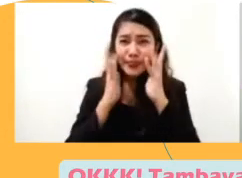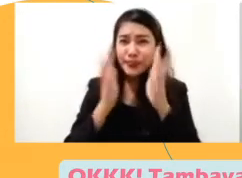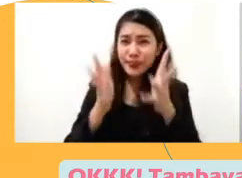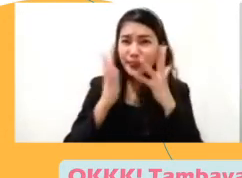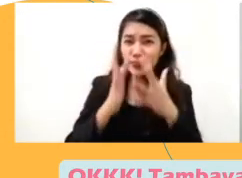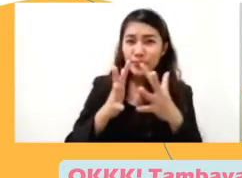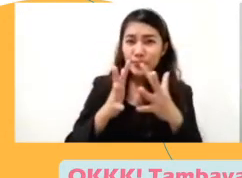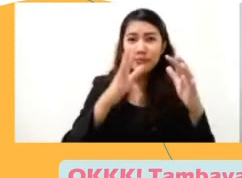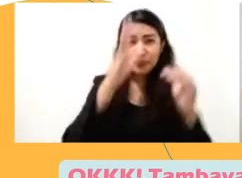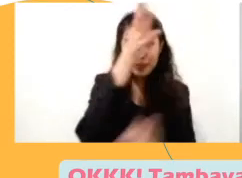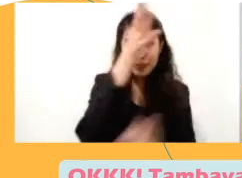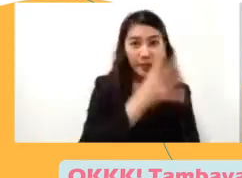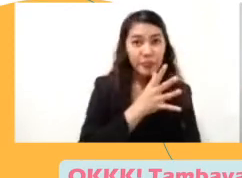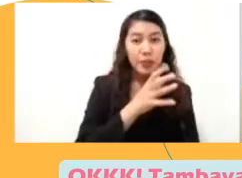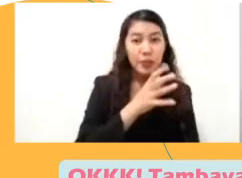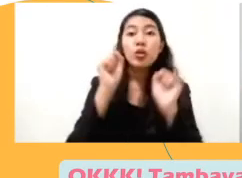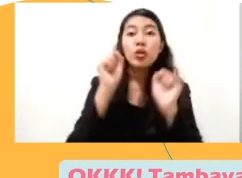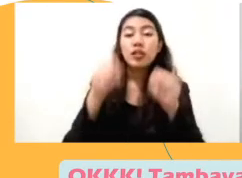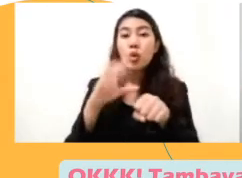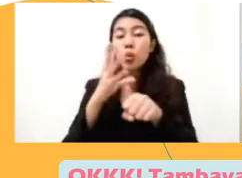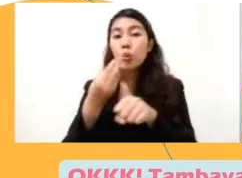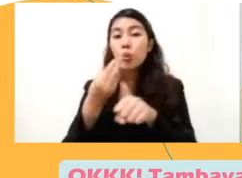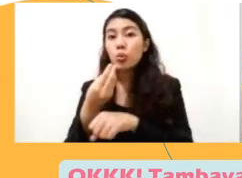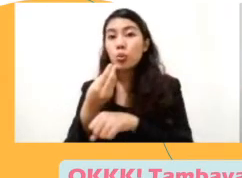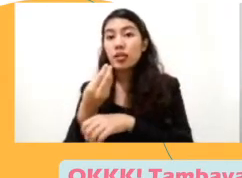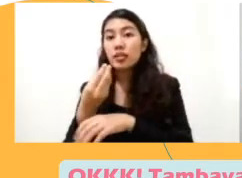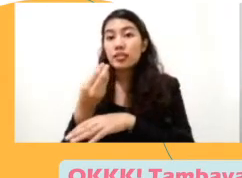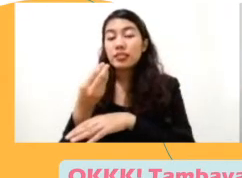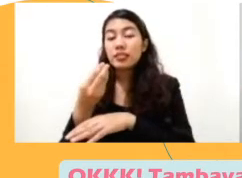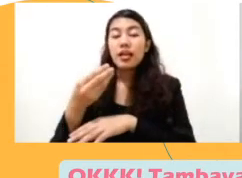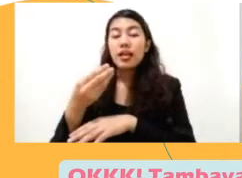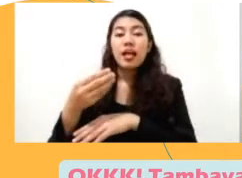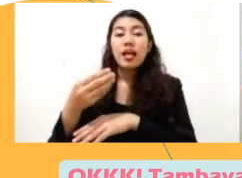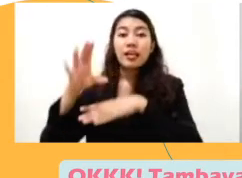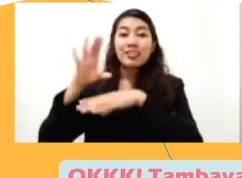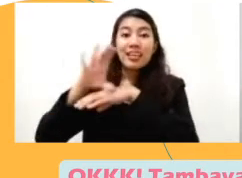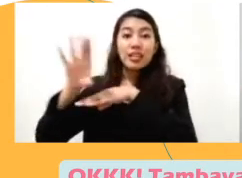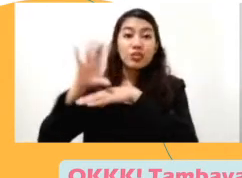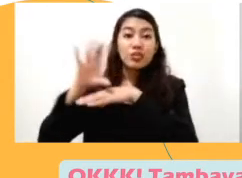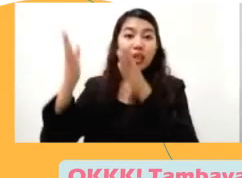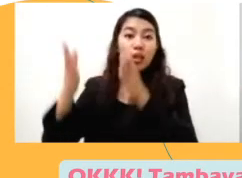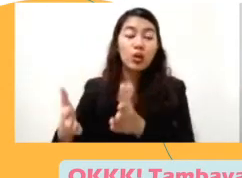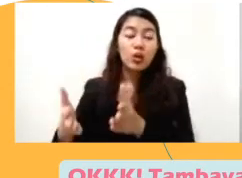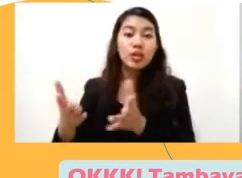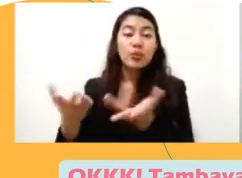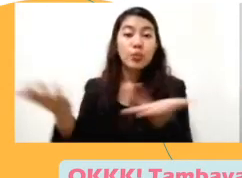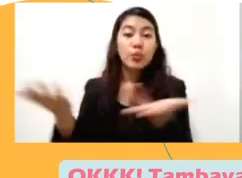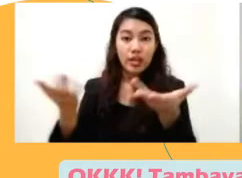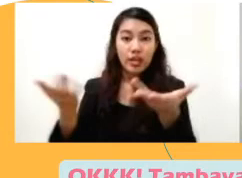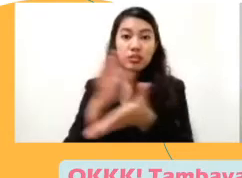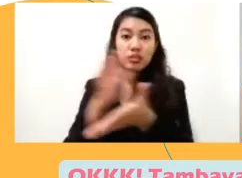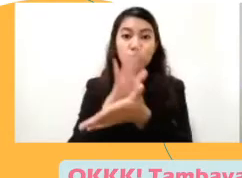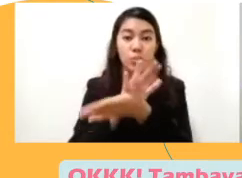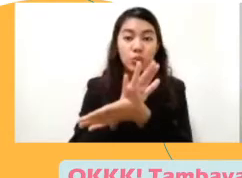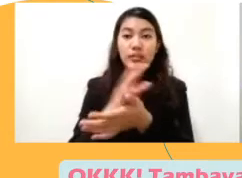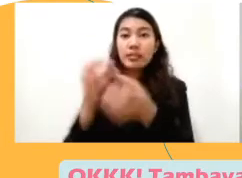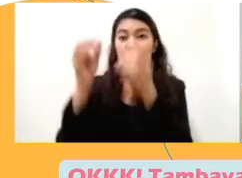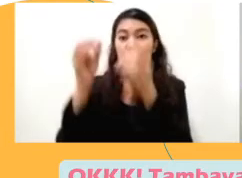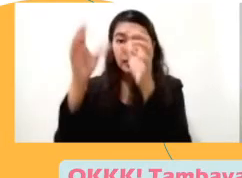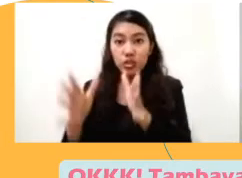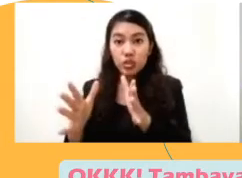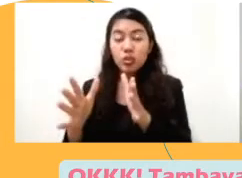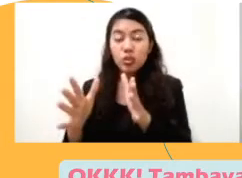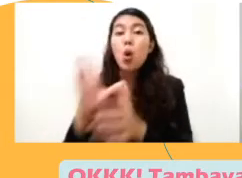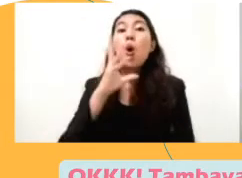sa iyong mga counselors, no, sa ating mga guidance counselors, sa ating mga guro, no, na parang mas nakakatanda